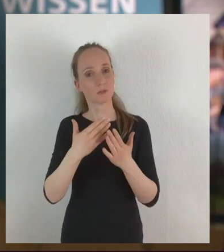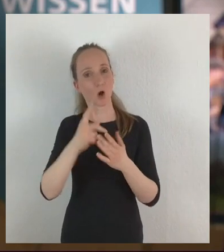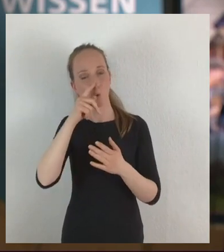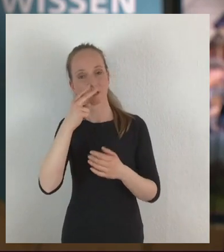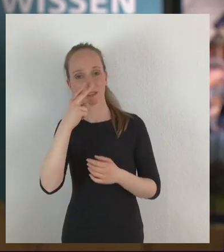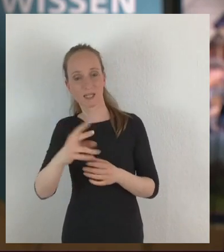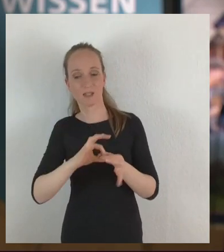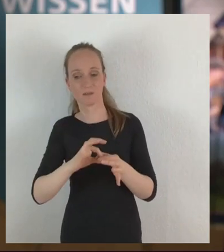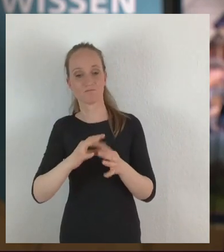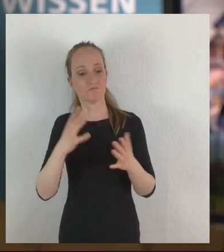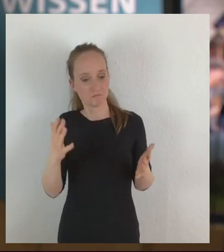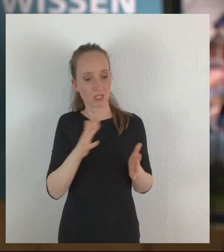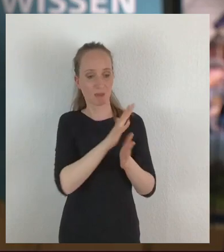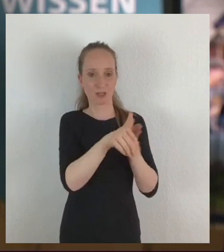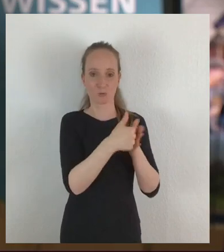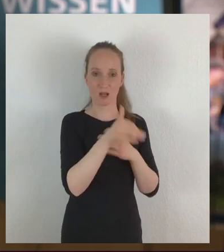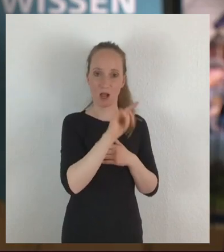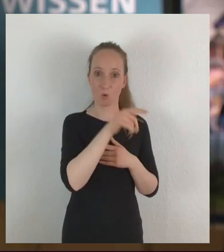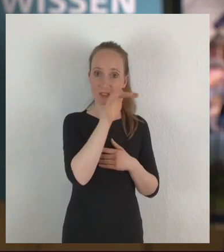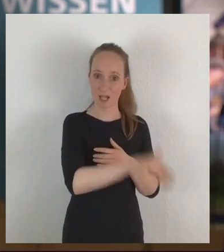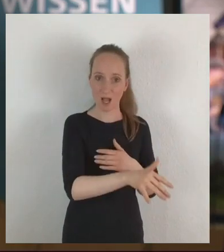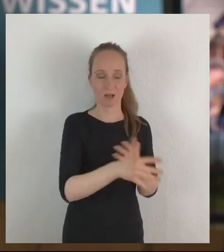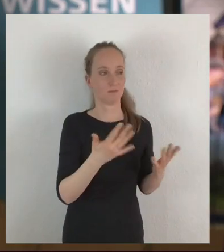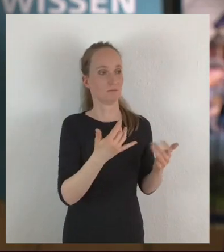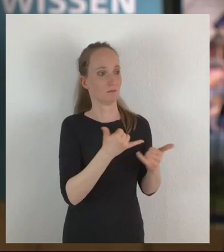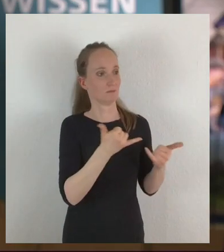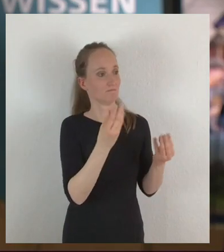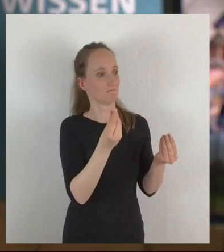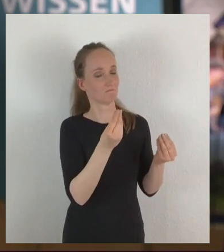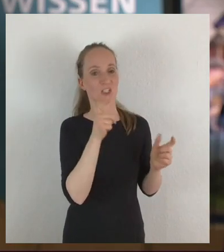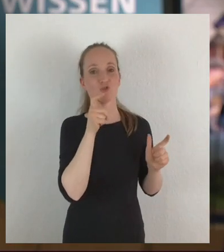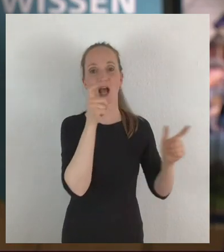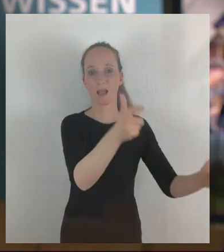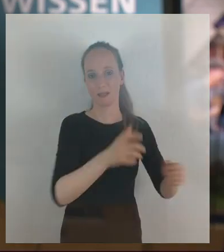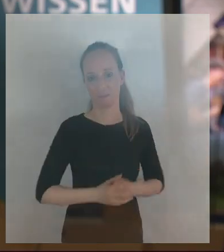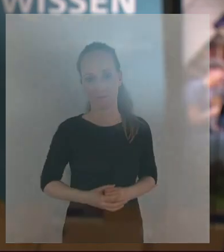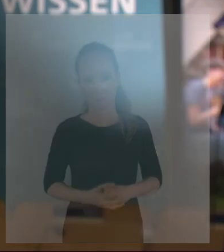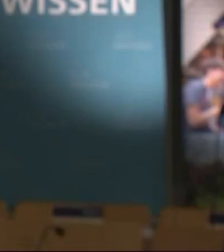gesehen, auch das, sowas wie Schreien geht in Gebärdensprachen.